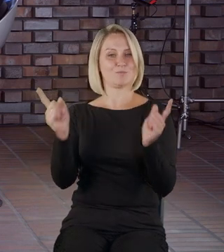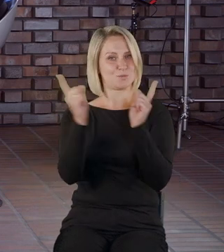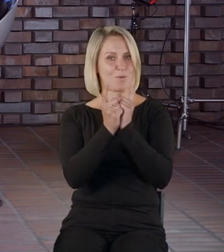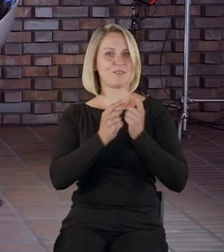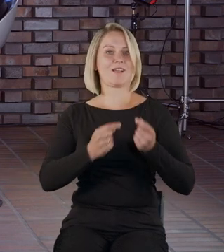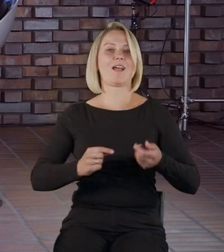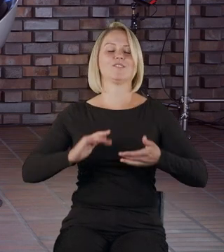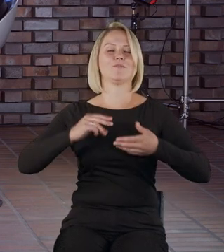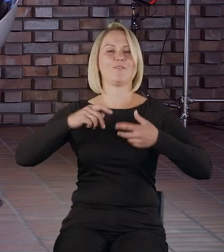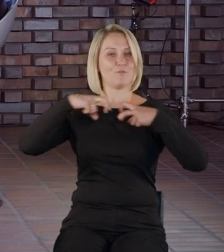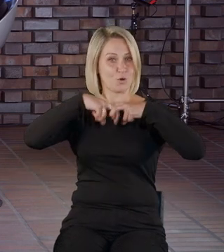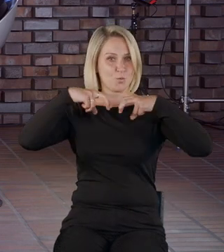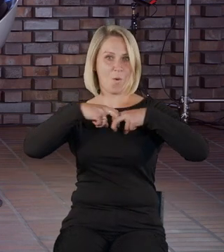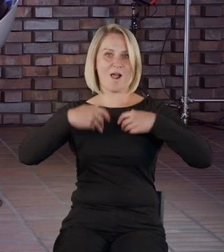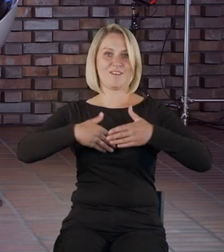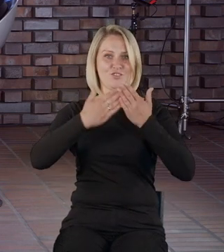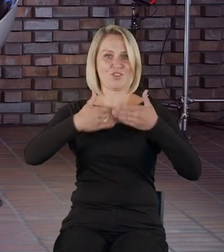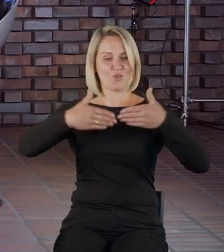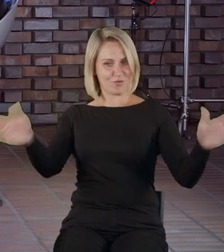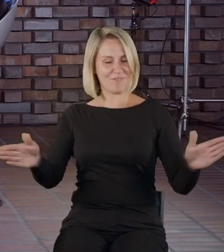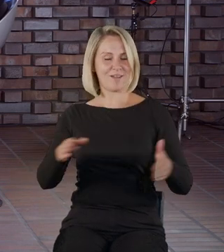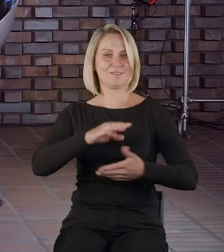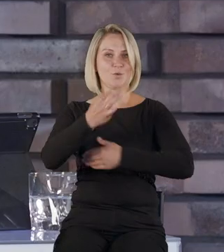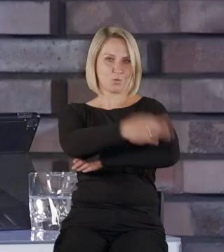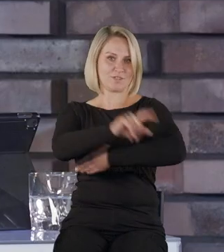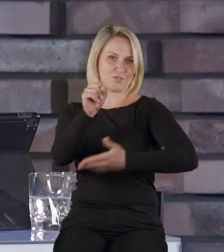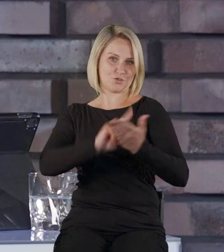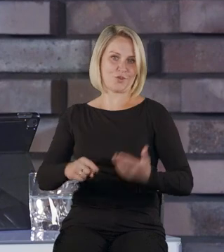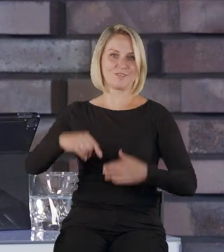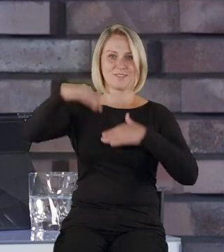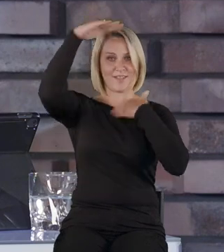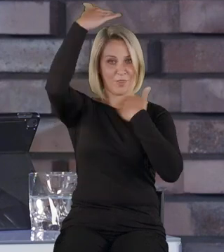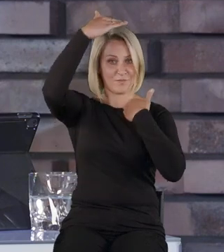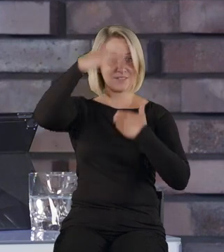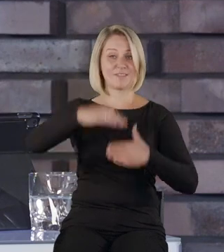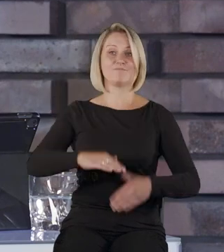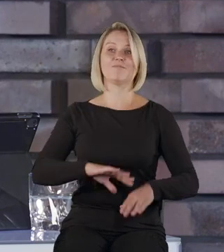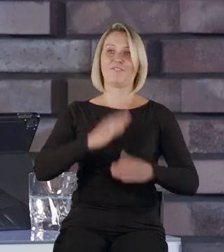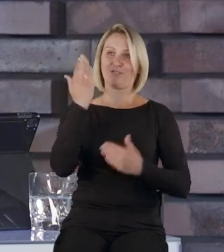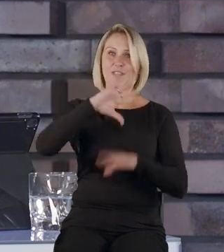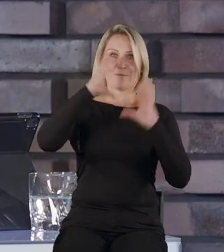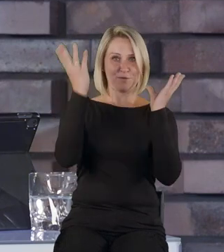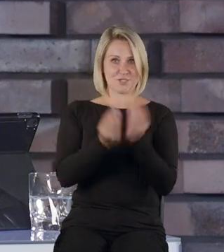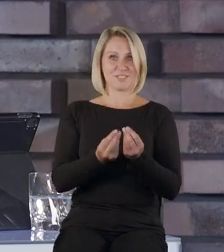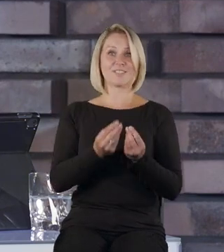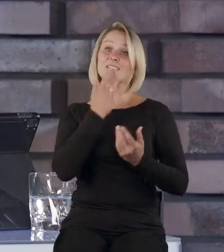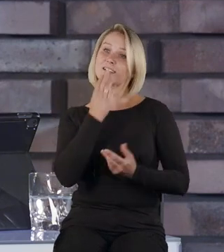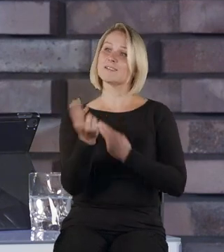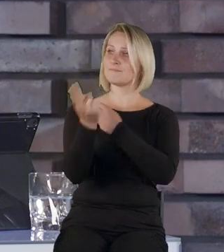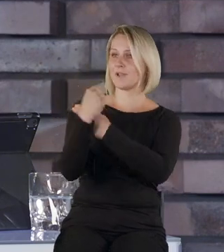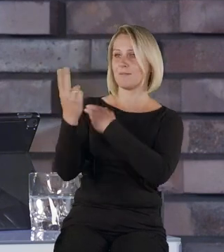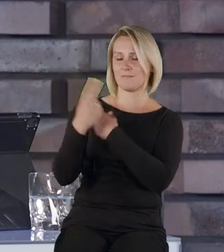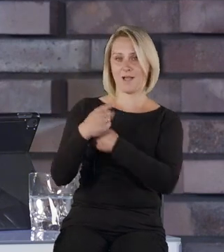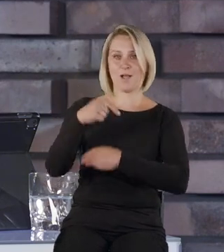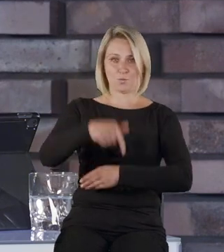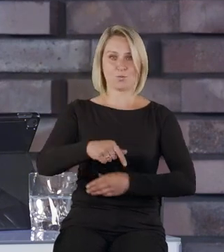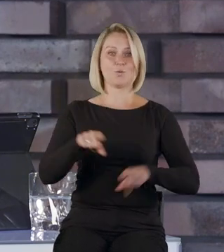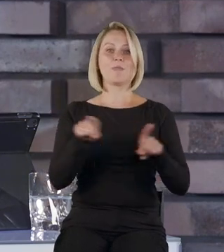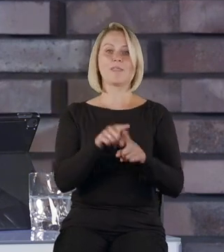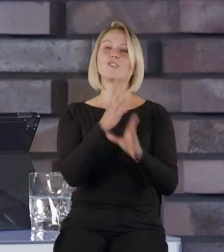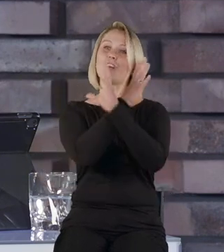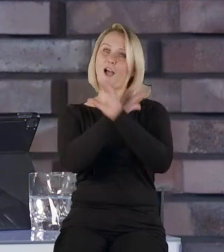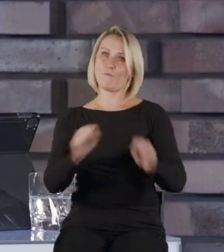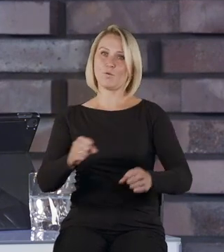wirtualnego dnia otwartego Uniwersytetu Śląskiego w Katowicach. Witamy wszystkich zainteresowanych studiowaniem na Uniwersytecie Śląskim, w tym absolwentów